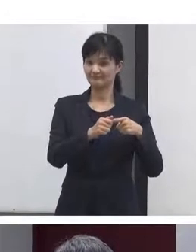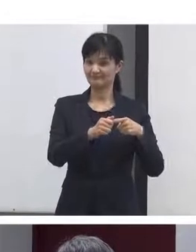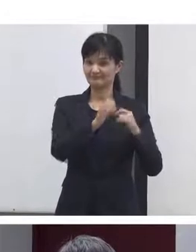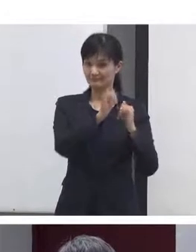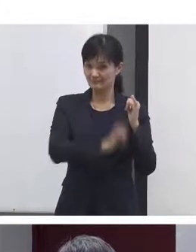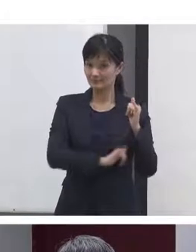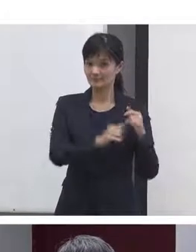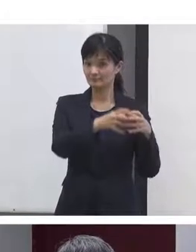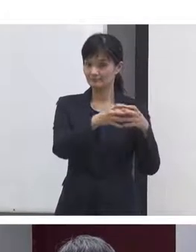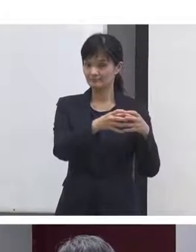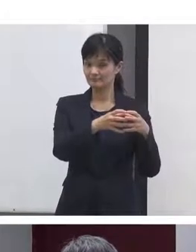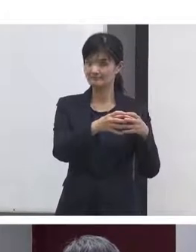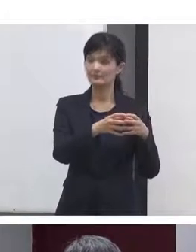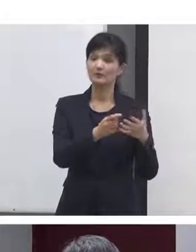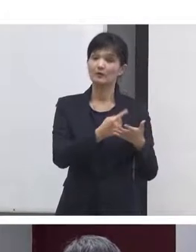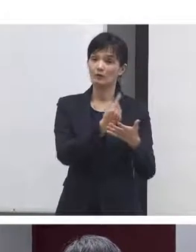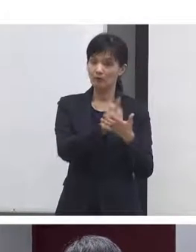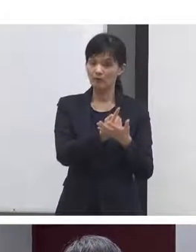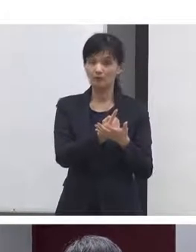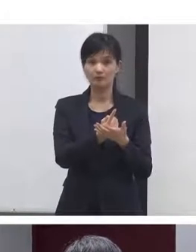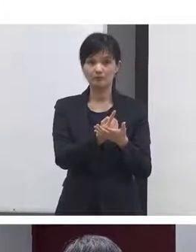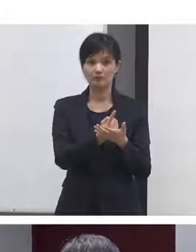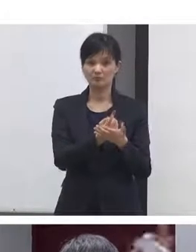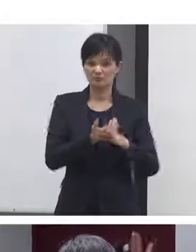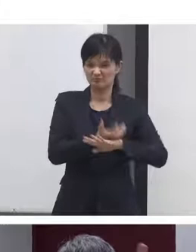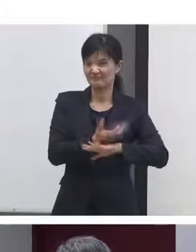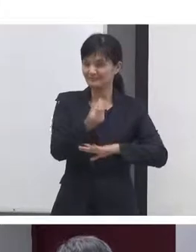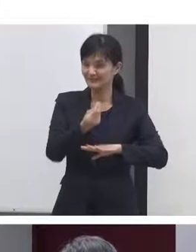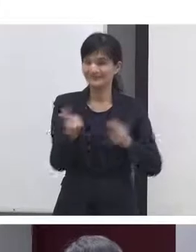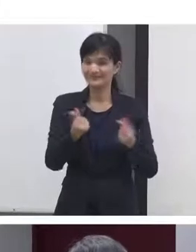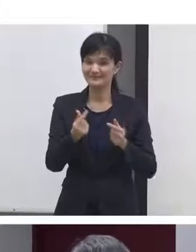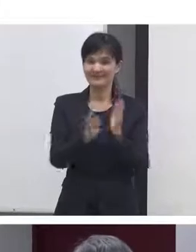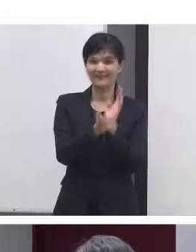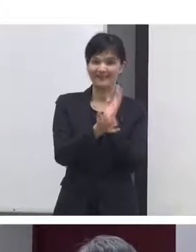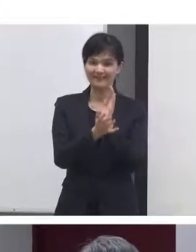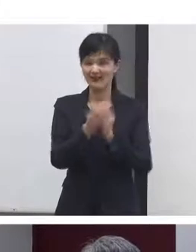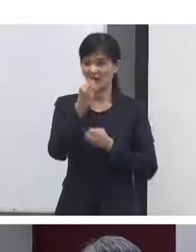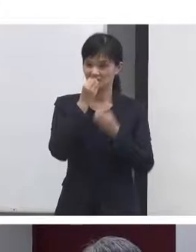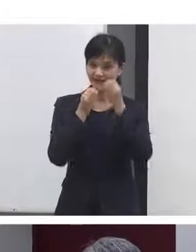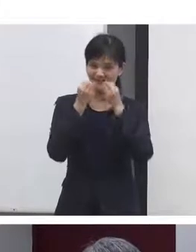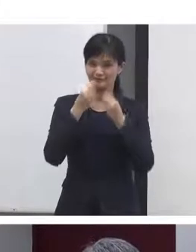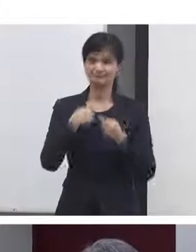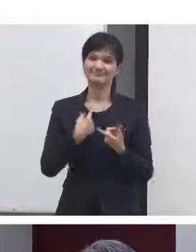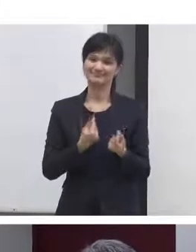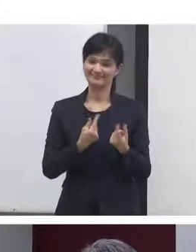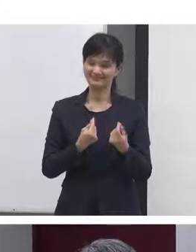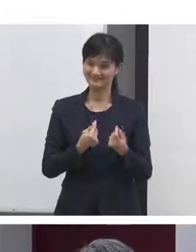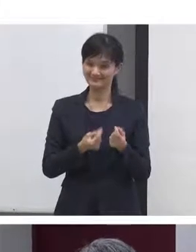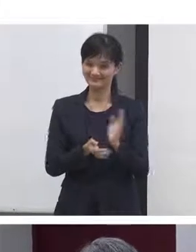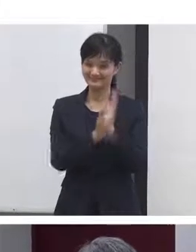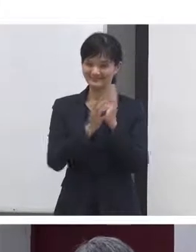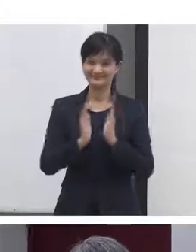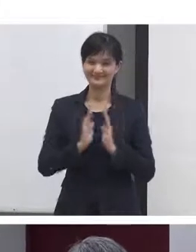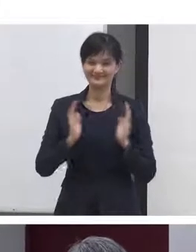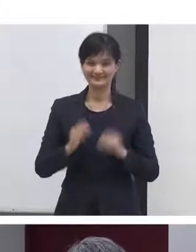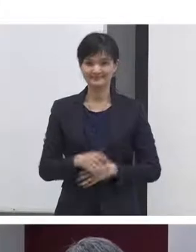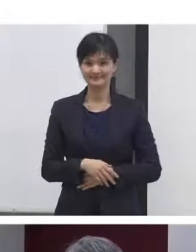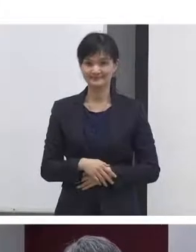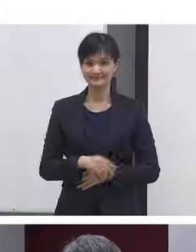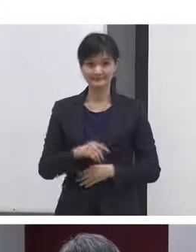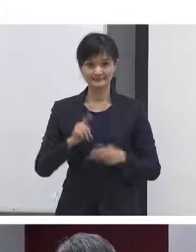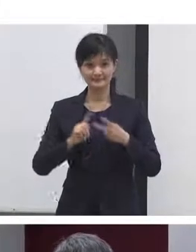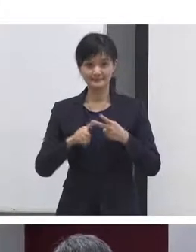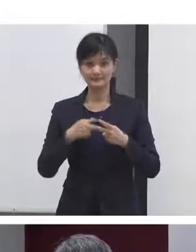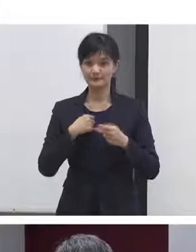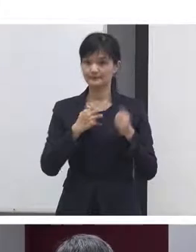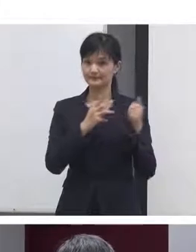没有那么多参与了，就是来台南就是来吃这样子，就像我、哦、好，所以大概是这样。然后那个另外一题其实我问的